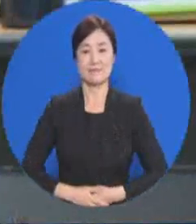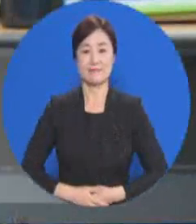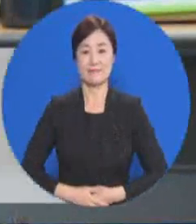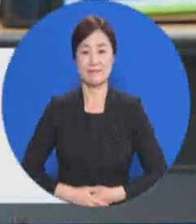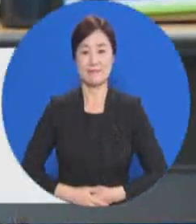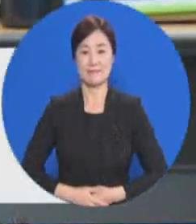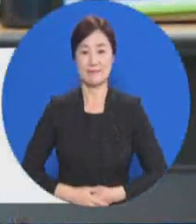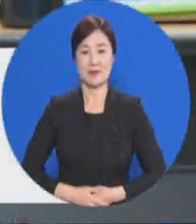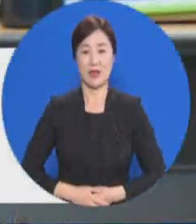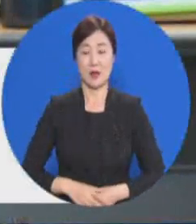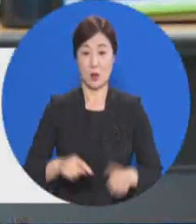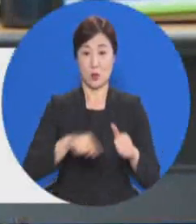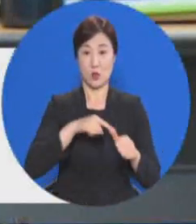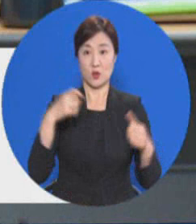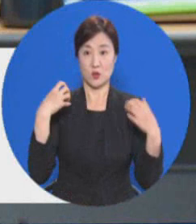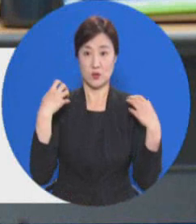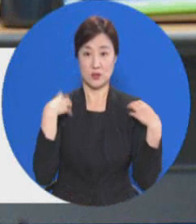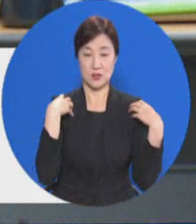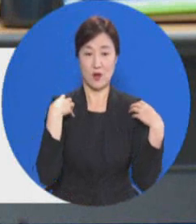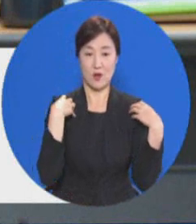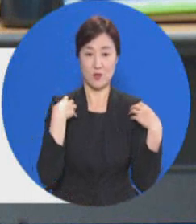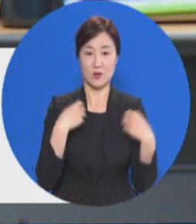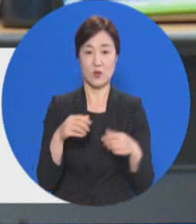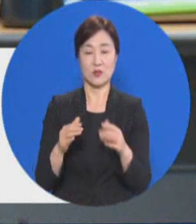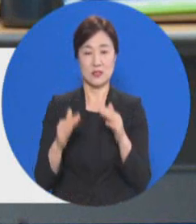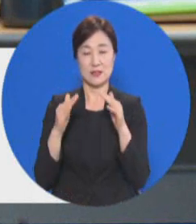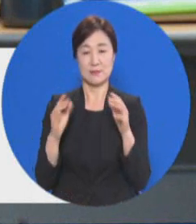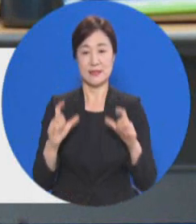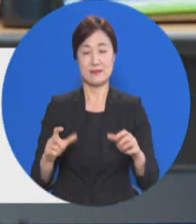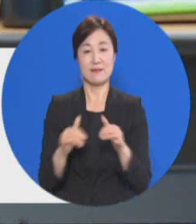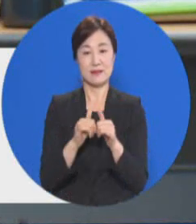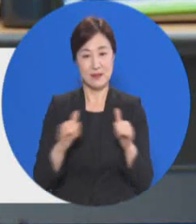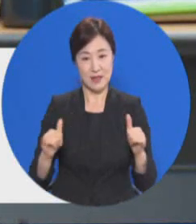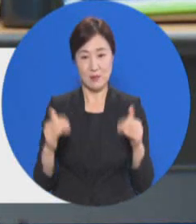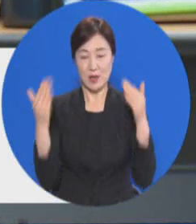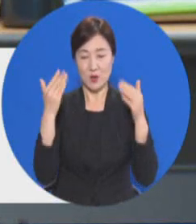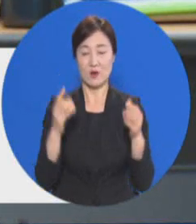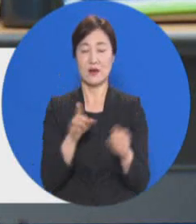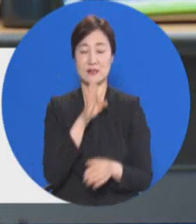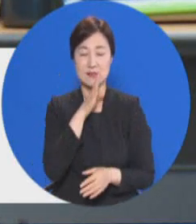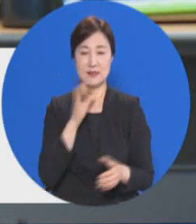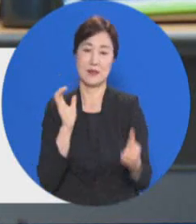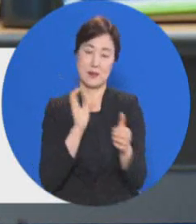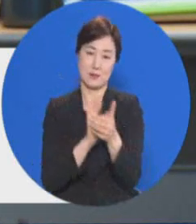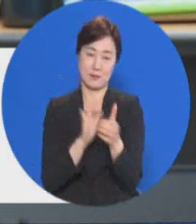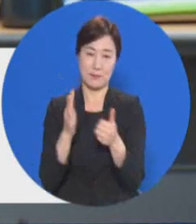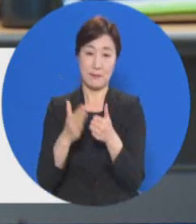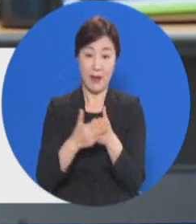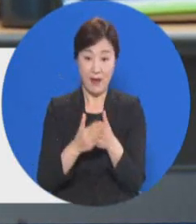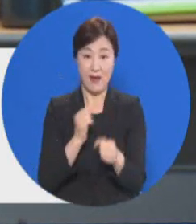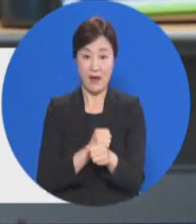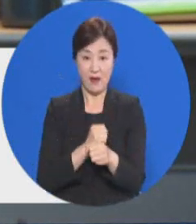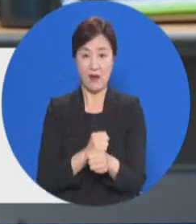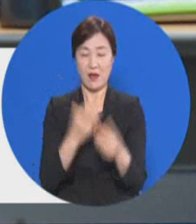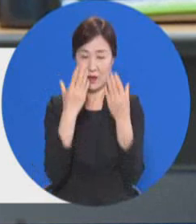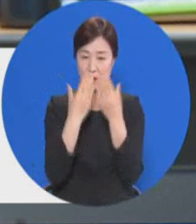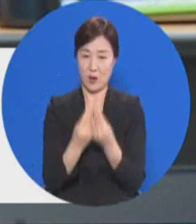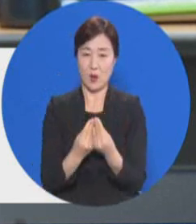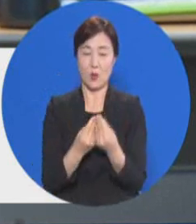교육지원청과 주민들, 학교가 실제로 이 협업의 사례들은 정말